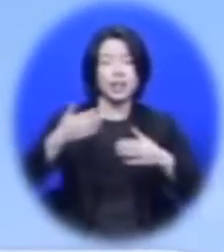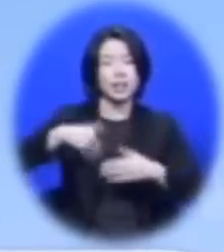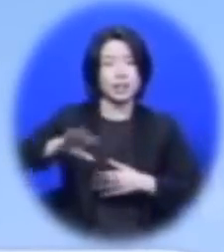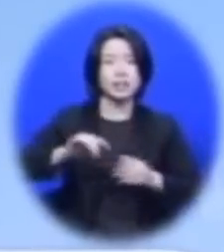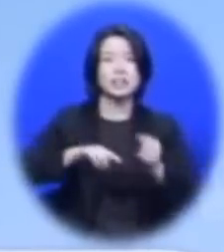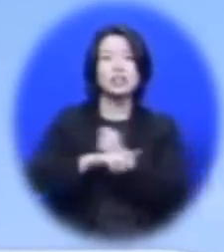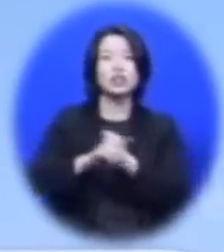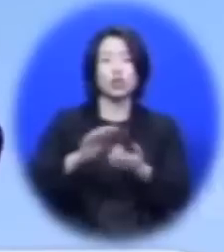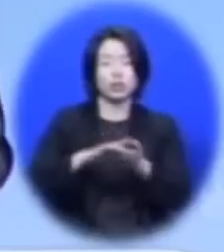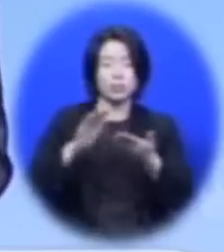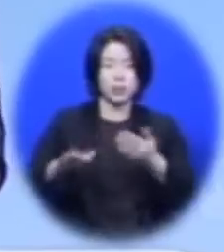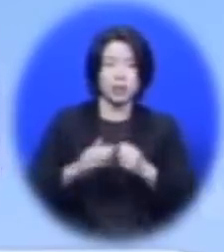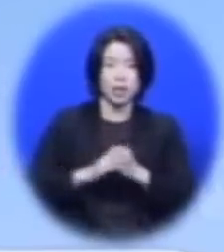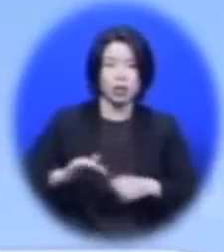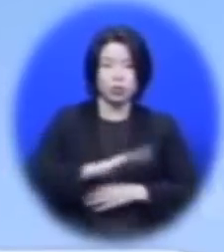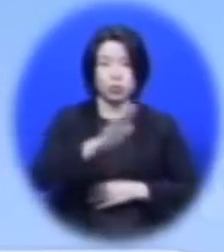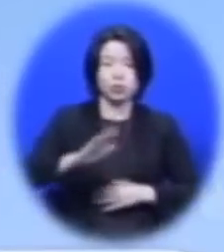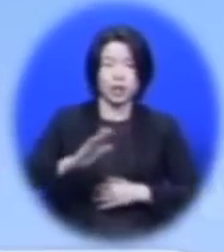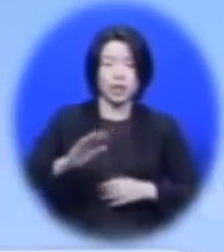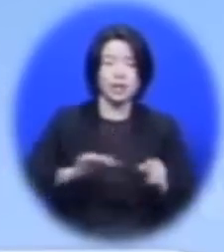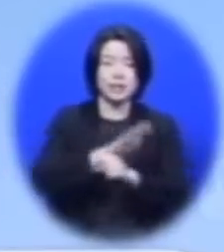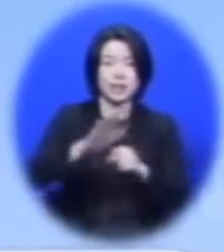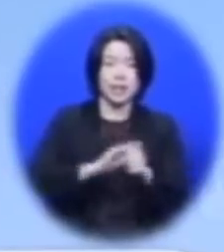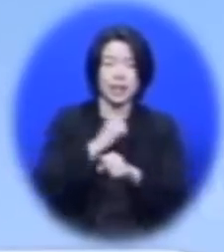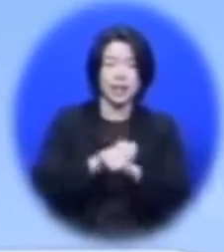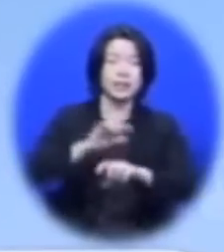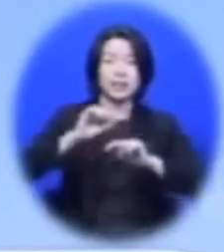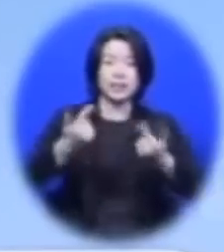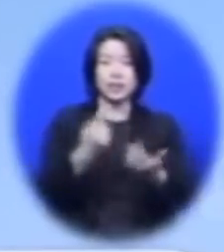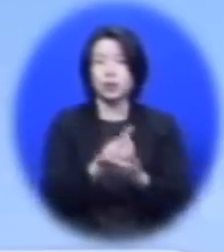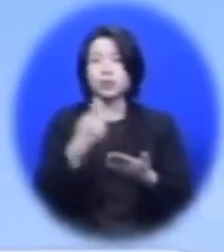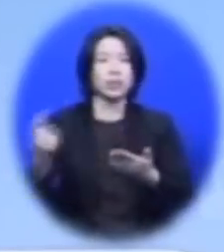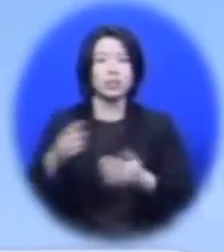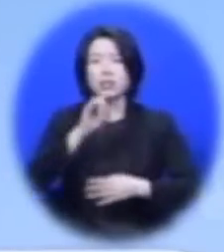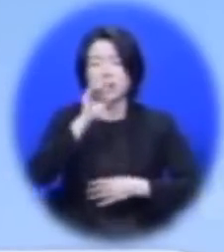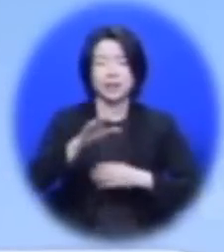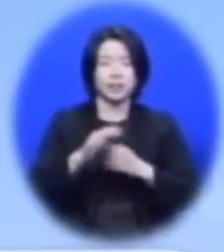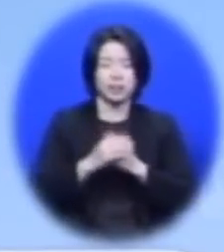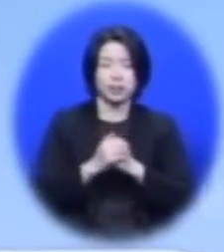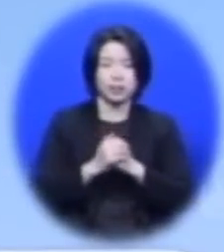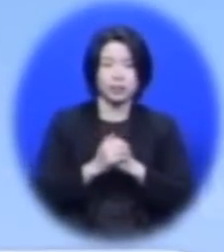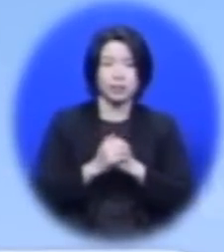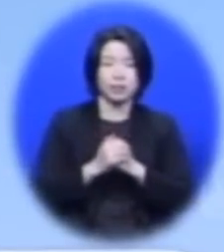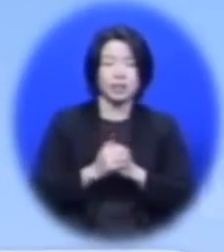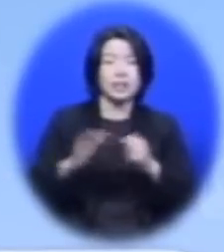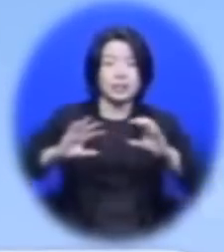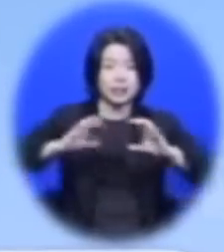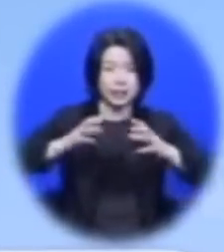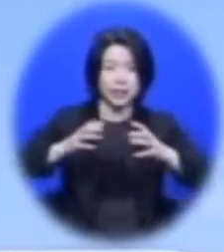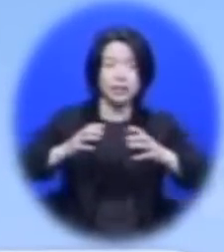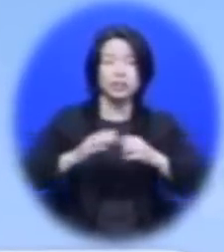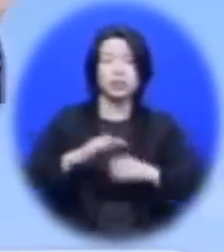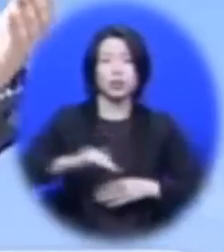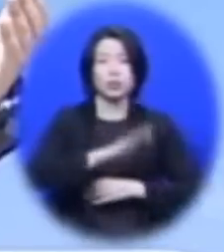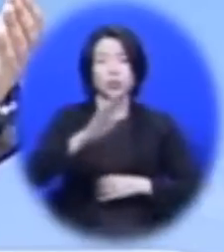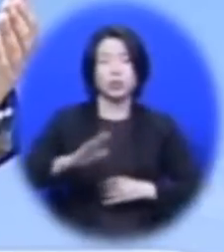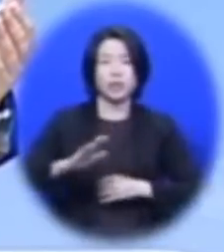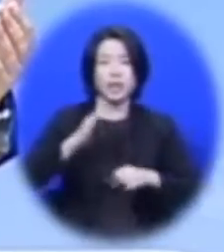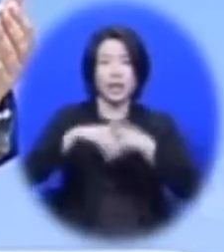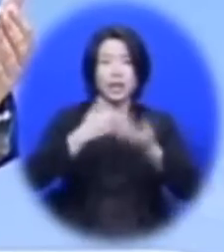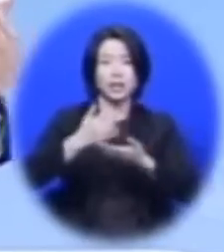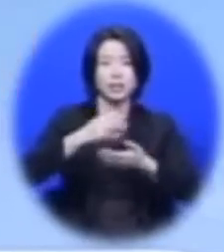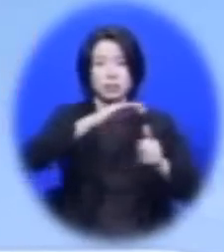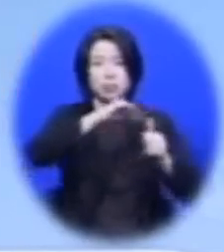이유입니다. 우리는 세상을 사랑하지 않는다고 세상을 떠나서 안 됩니다. 세상은 우리의